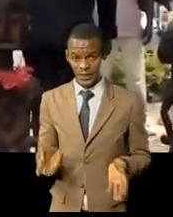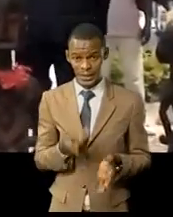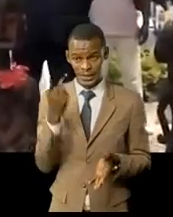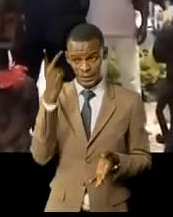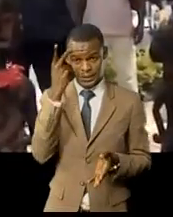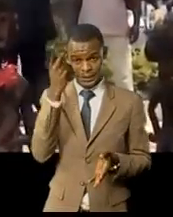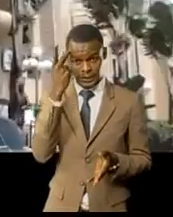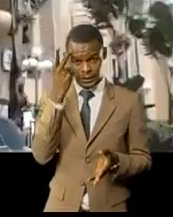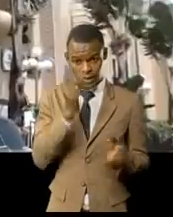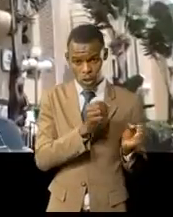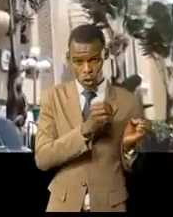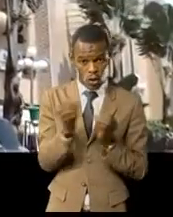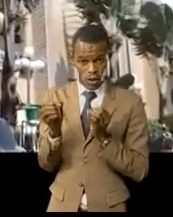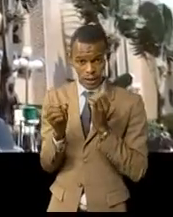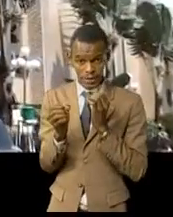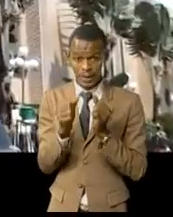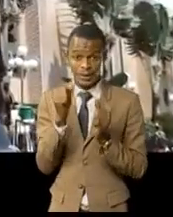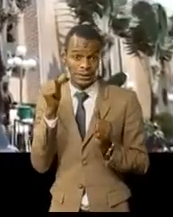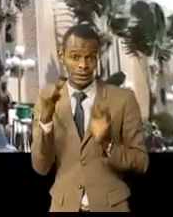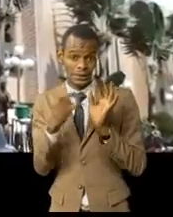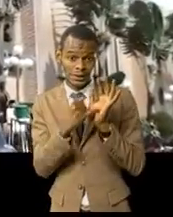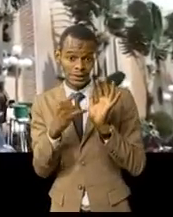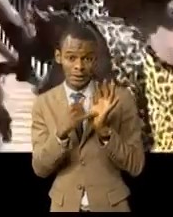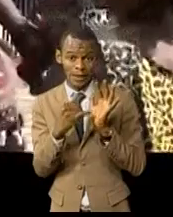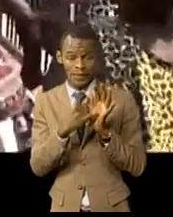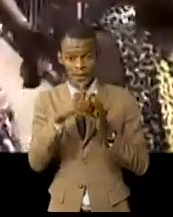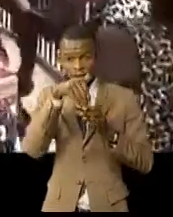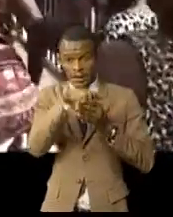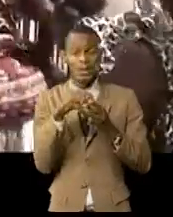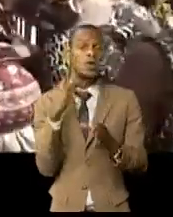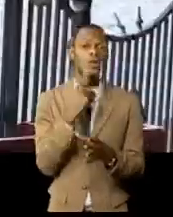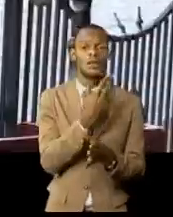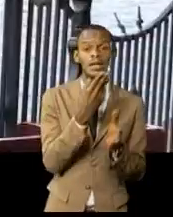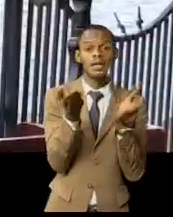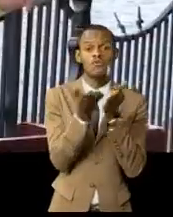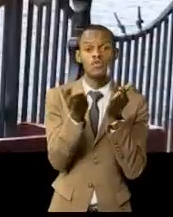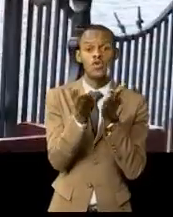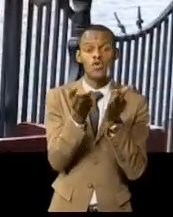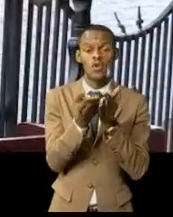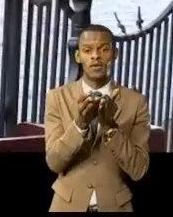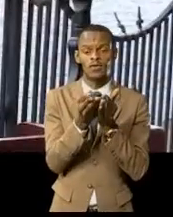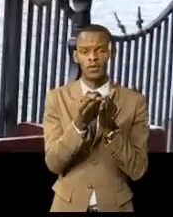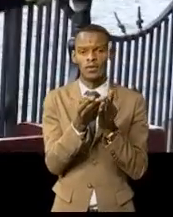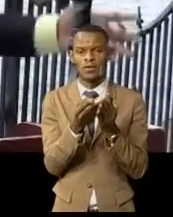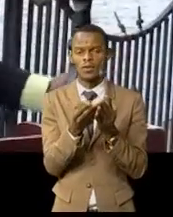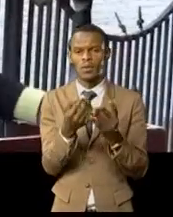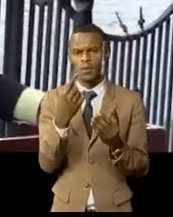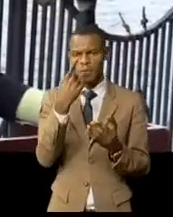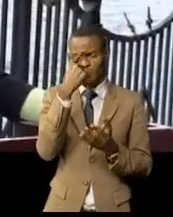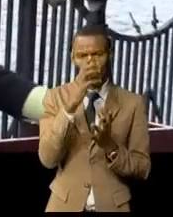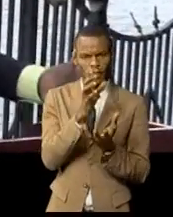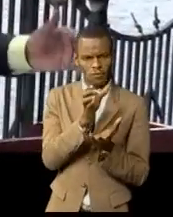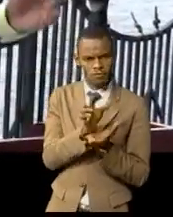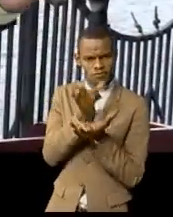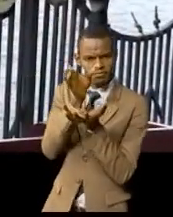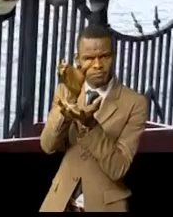samedi 4 septembre à l'hôtel Panorama de Bukavu une soirée culturelle et honorifique pour la paix, première édition